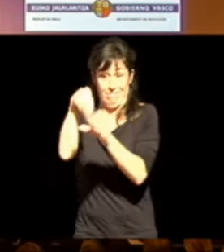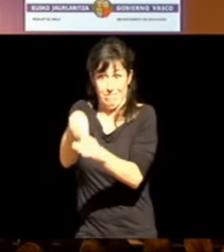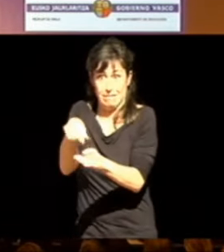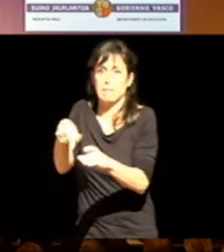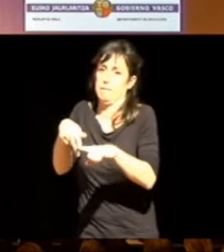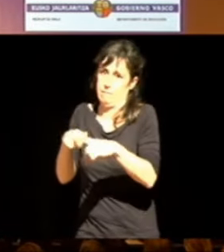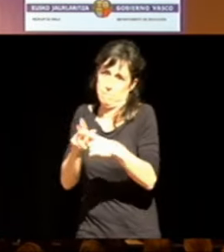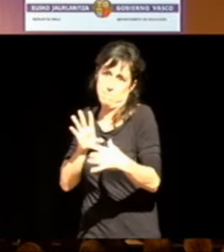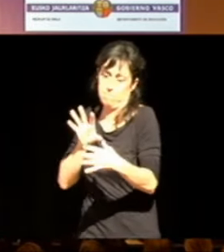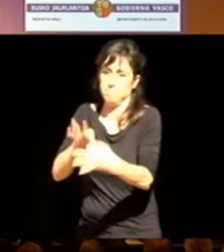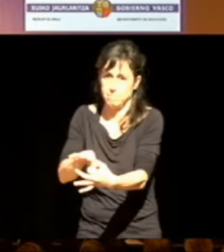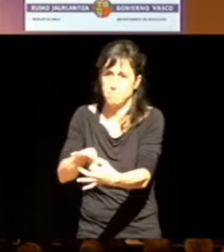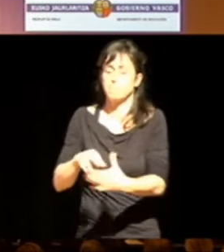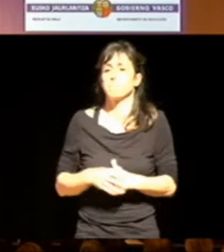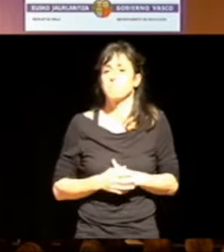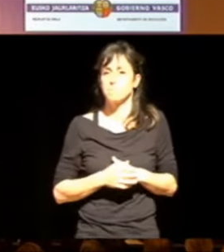tresna.